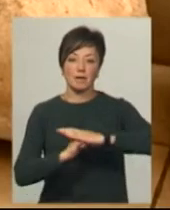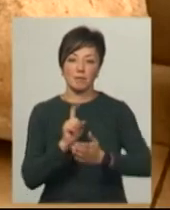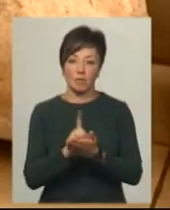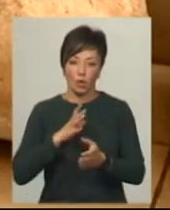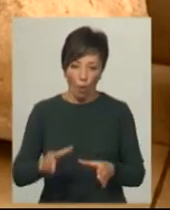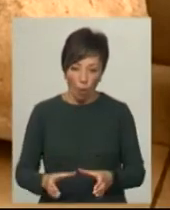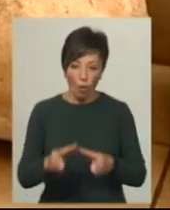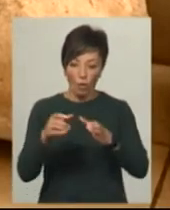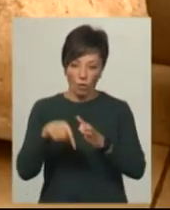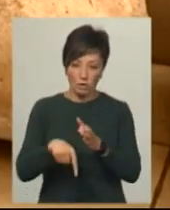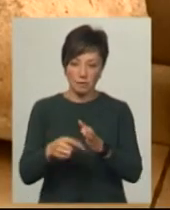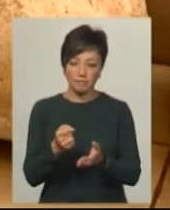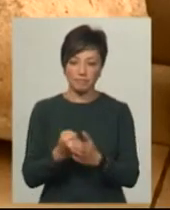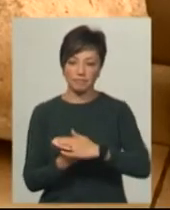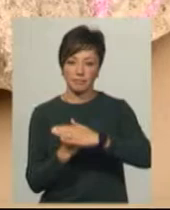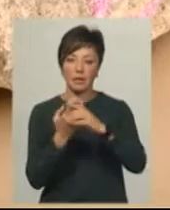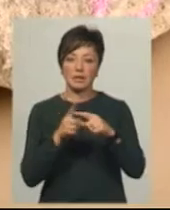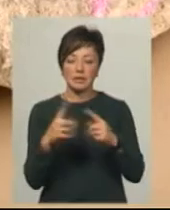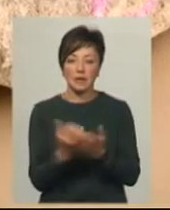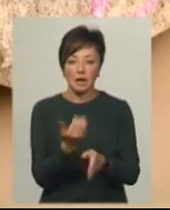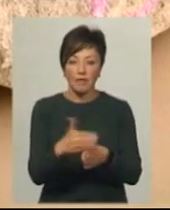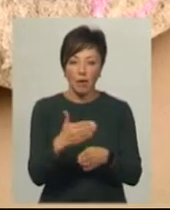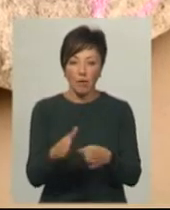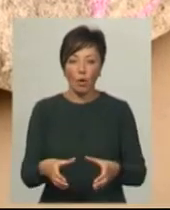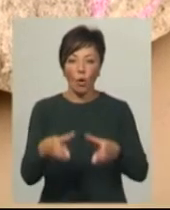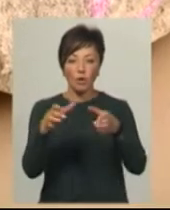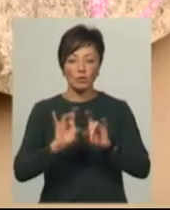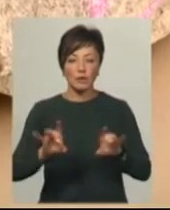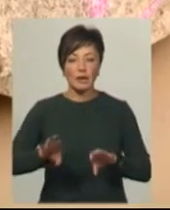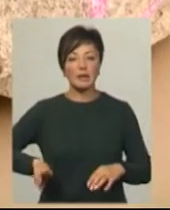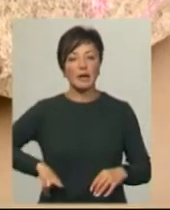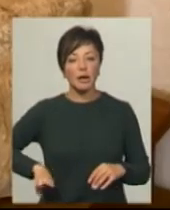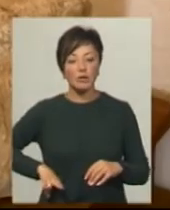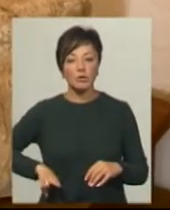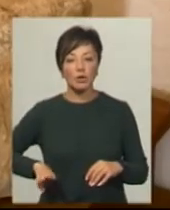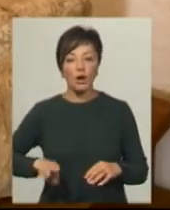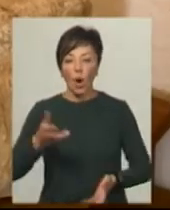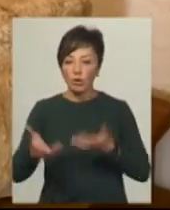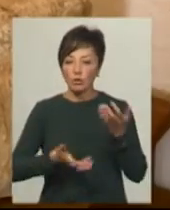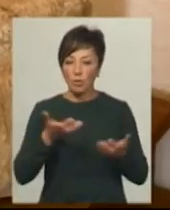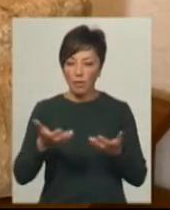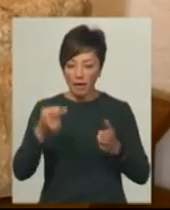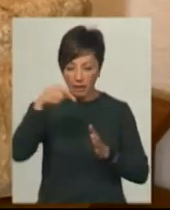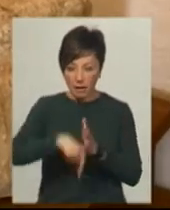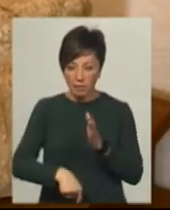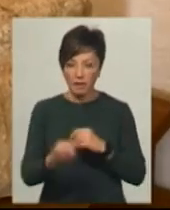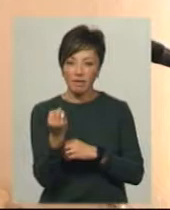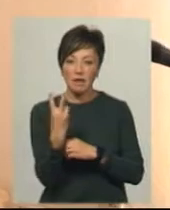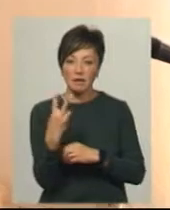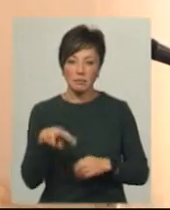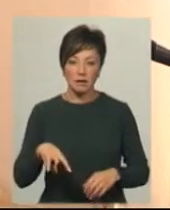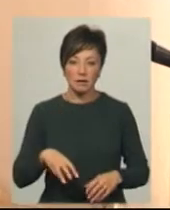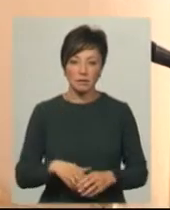колона. Колона прикрашається капітеллю. Знайдені фрагменти колон, розповідає директор Олег Погорілець, розкопали на глибині більше 12